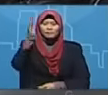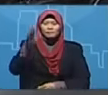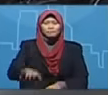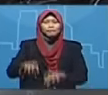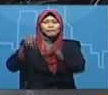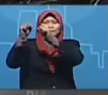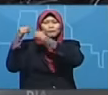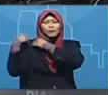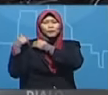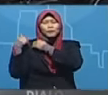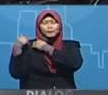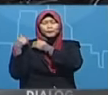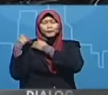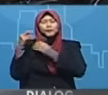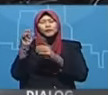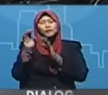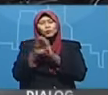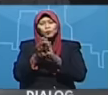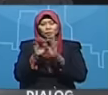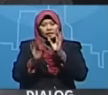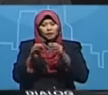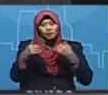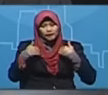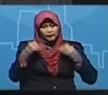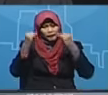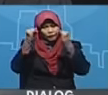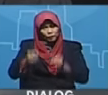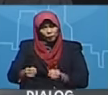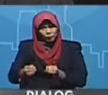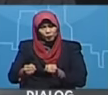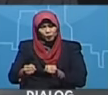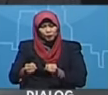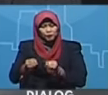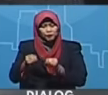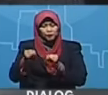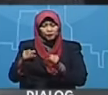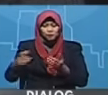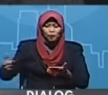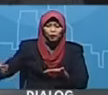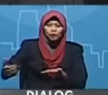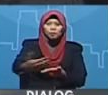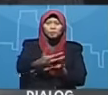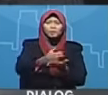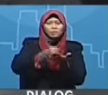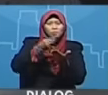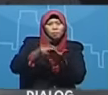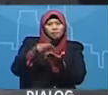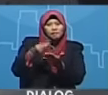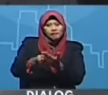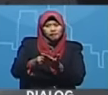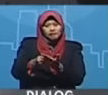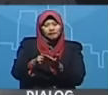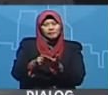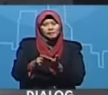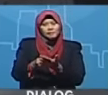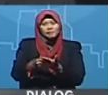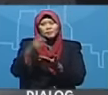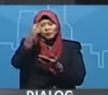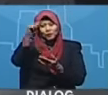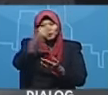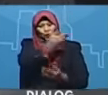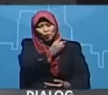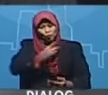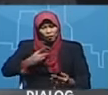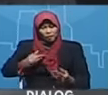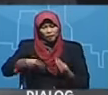berlakunya penipuan tadi seperti yang kita sebutkan individu. Yang membuat kutipan wang dan sebagainya katanya untuk umrah dan